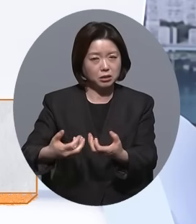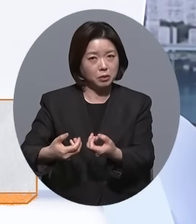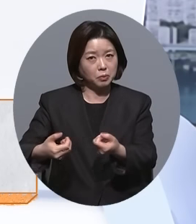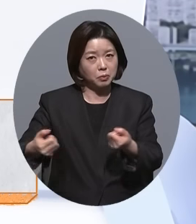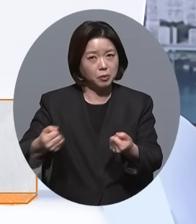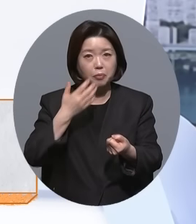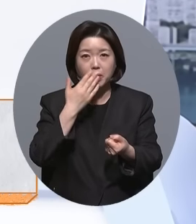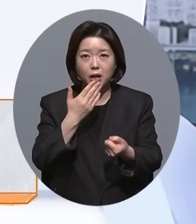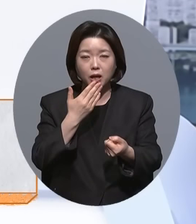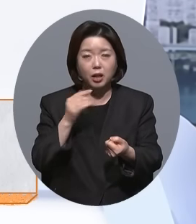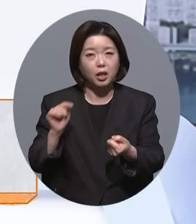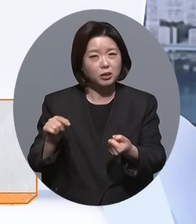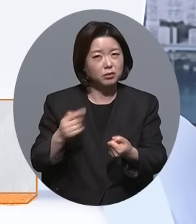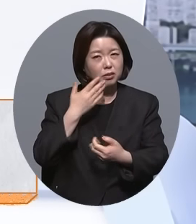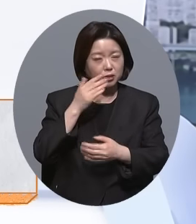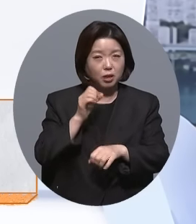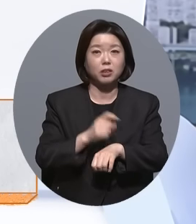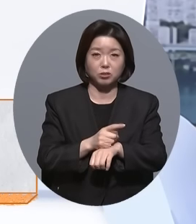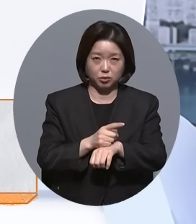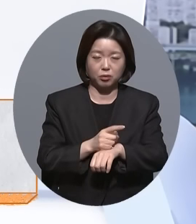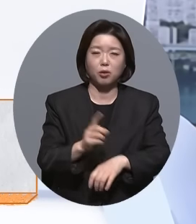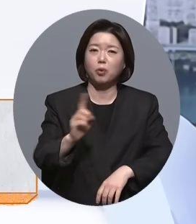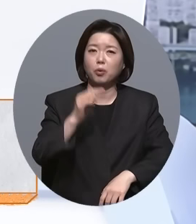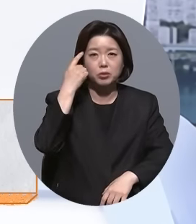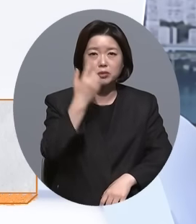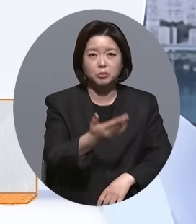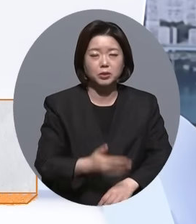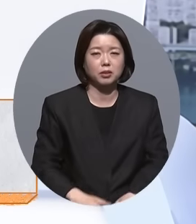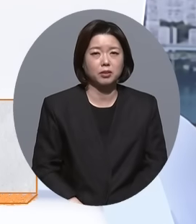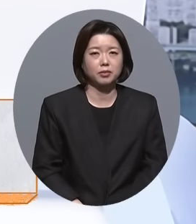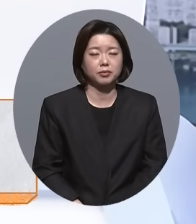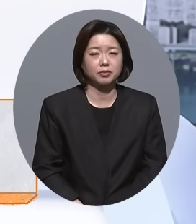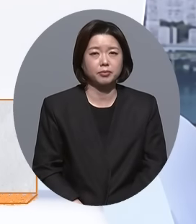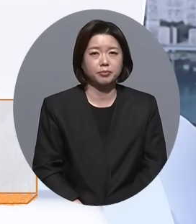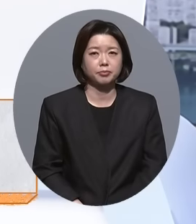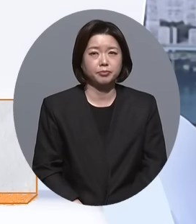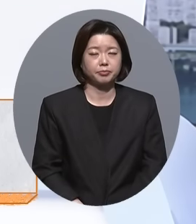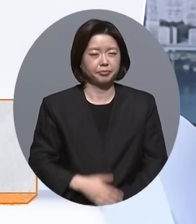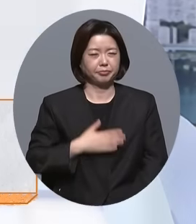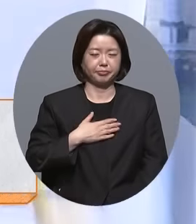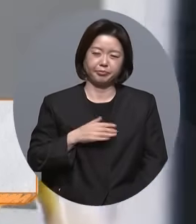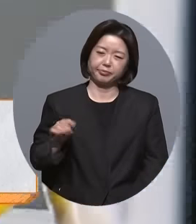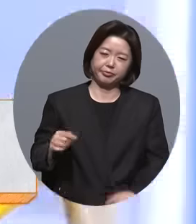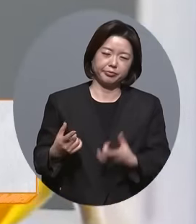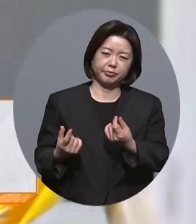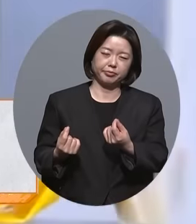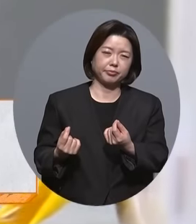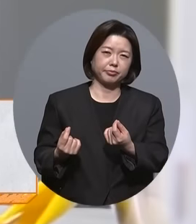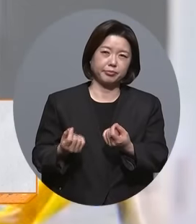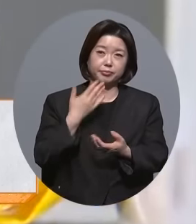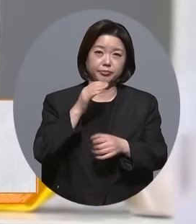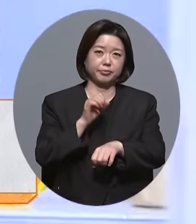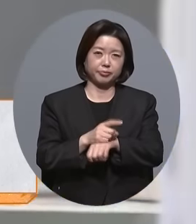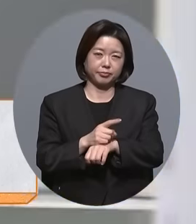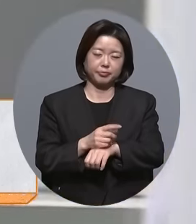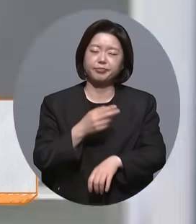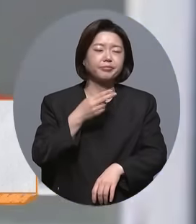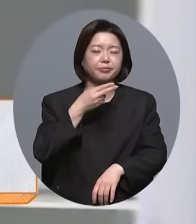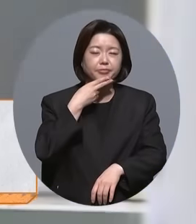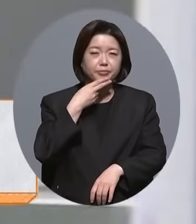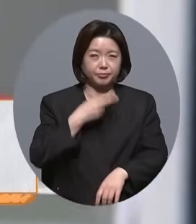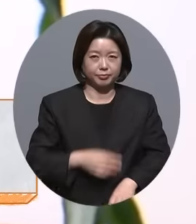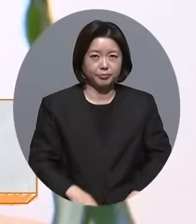그럴 가능성에 대해서는 어떻게 좀 평가를 하십니까? 저는 뭐 그럴 가능성은 없다라고 생각을